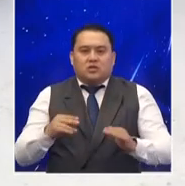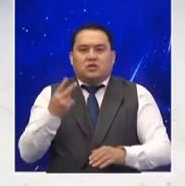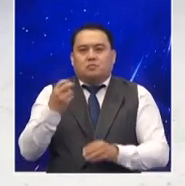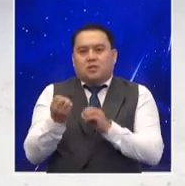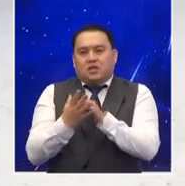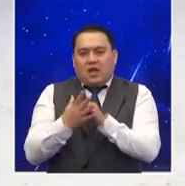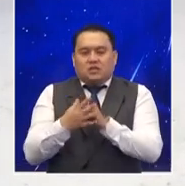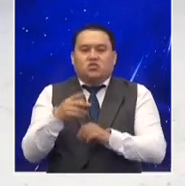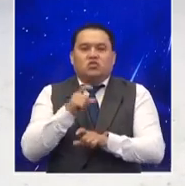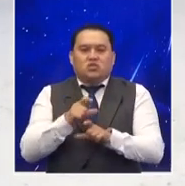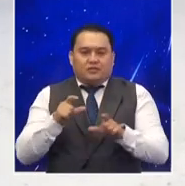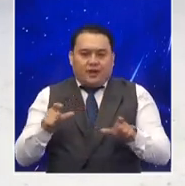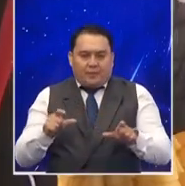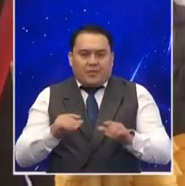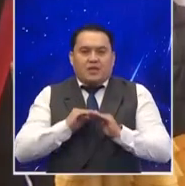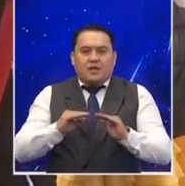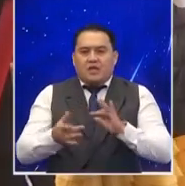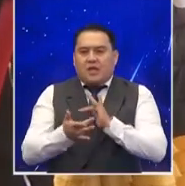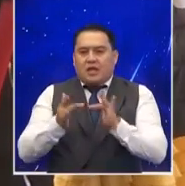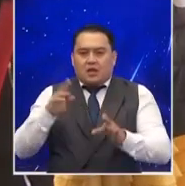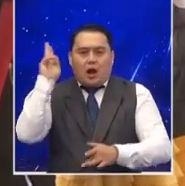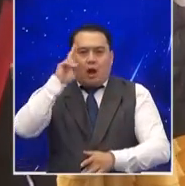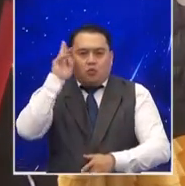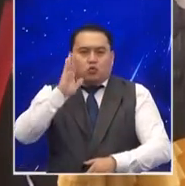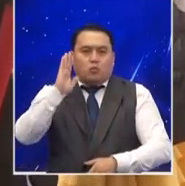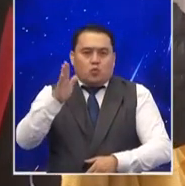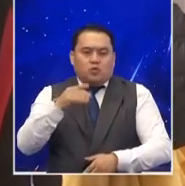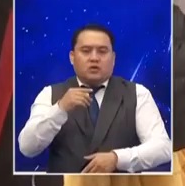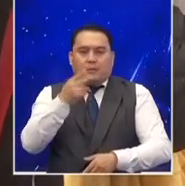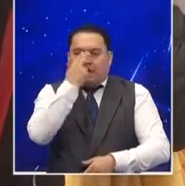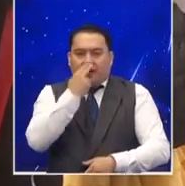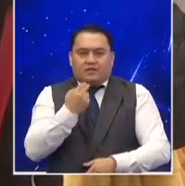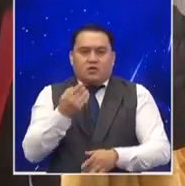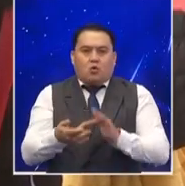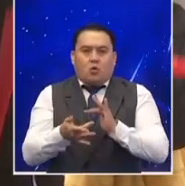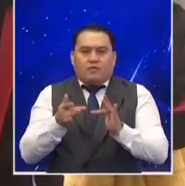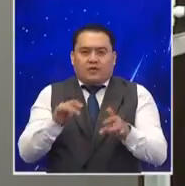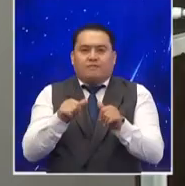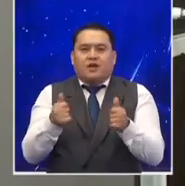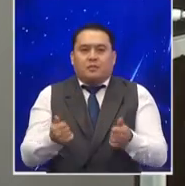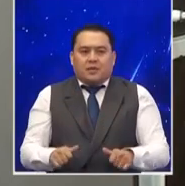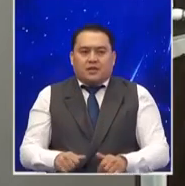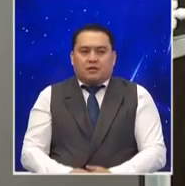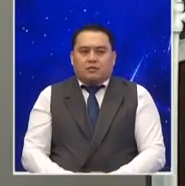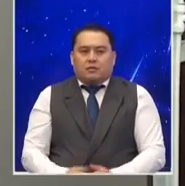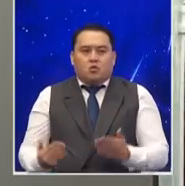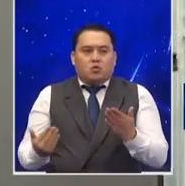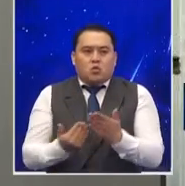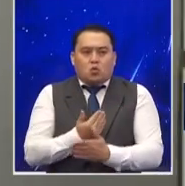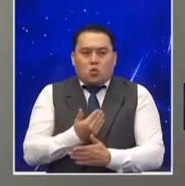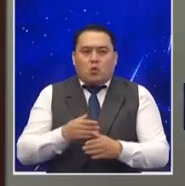превышает 15. Учитывая проблемы с интернетом, обучаться дети будут уже в привычном для них офлайн формате. Новый неотъемлемый